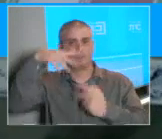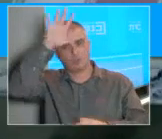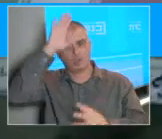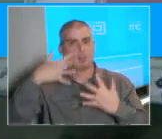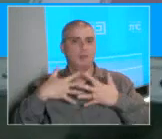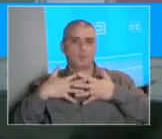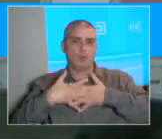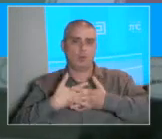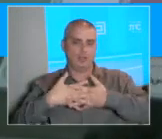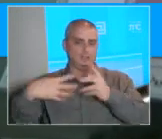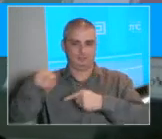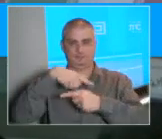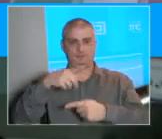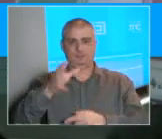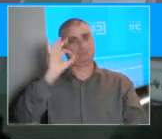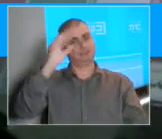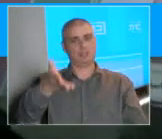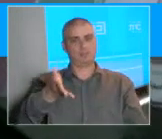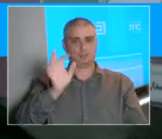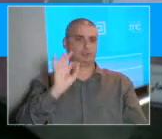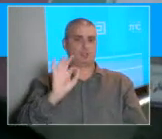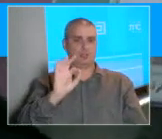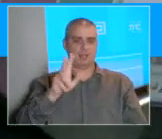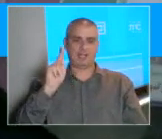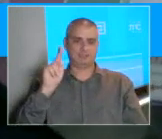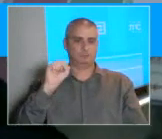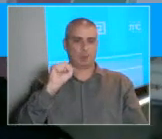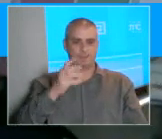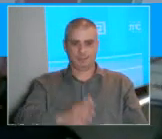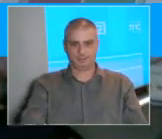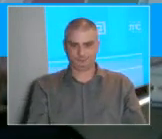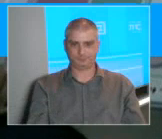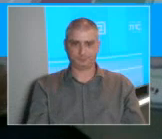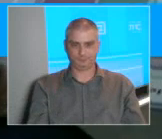האיראני מאוחד סביב הסמל הזה של סולימני?